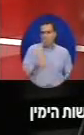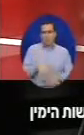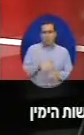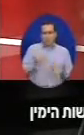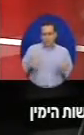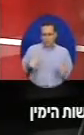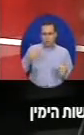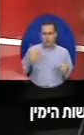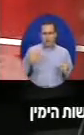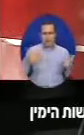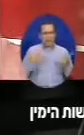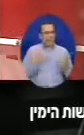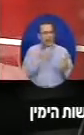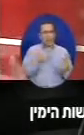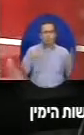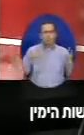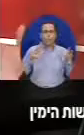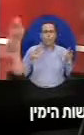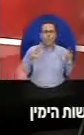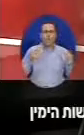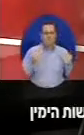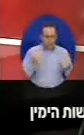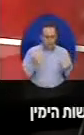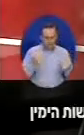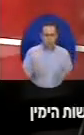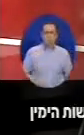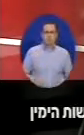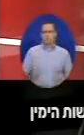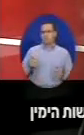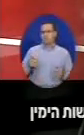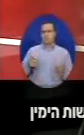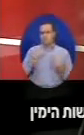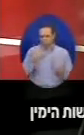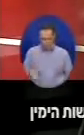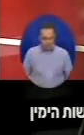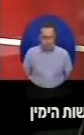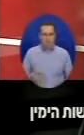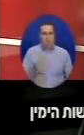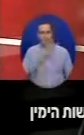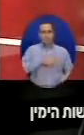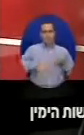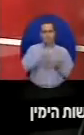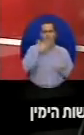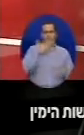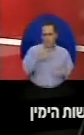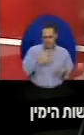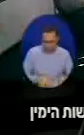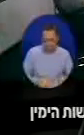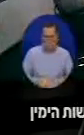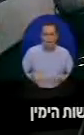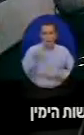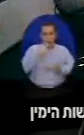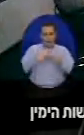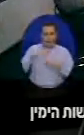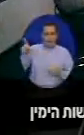מאוד אחרי צוק איתן. יש אינטיפאדה בירושלים, זה תורם לזה. הכלכלה, עם כל הכבוד ליאיר לפיד, בסוף יאשימו אותי. אני